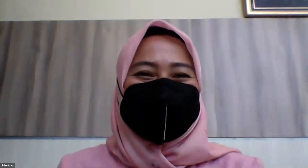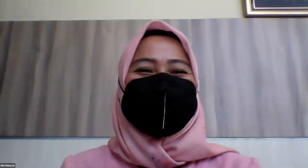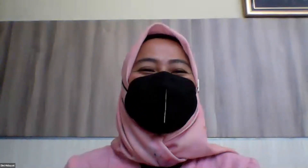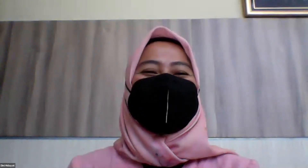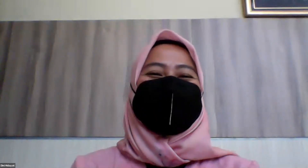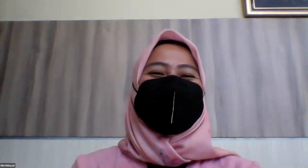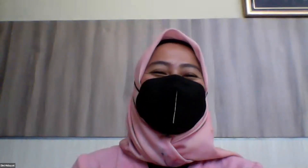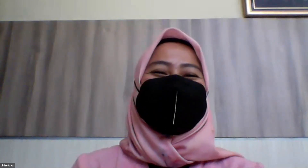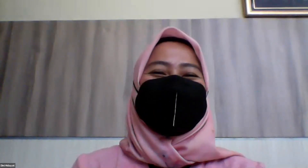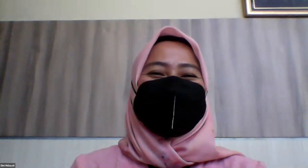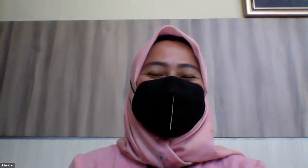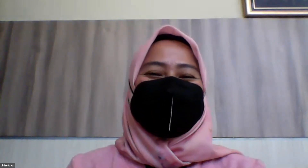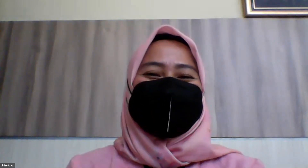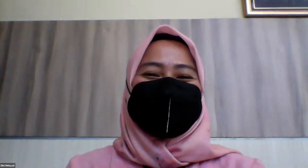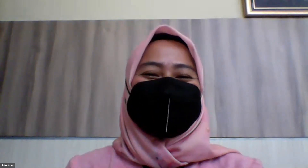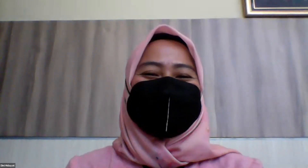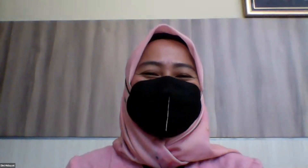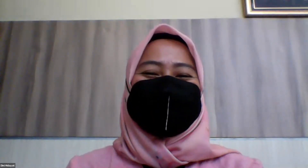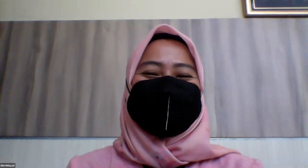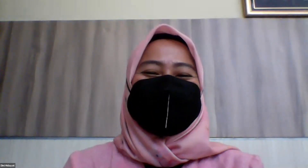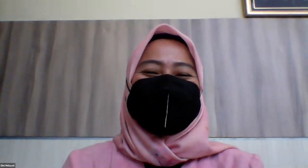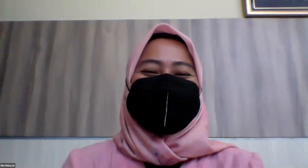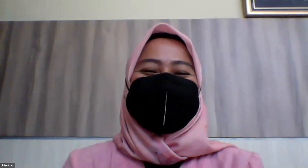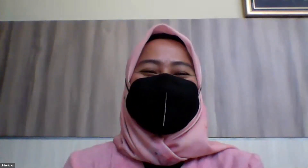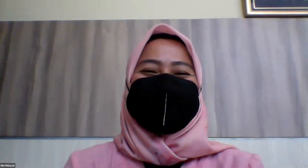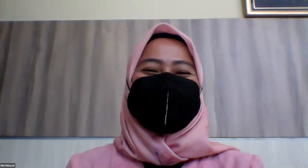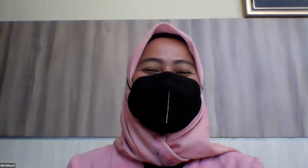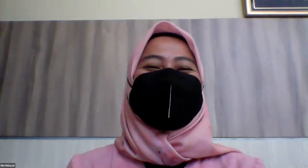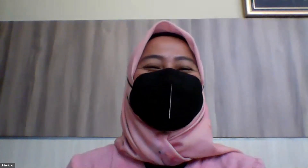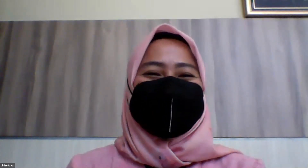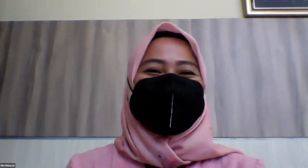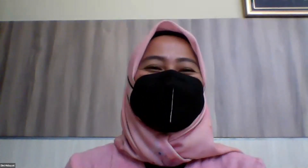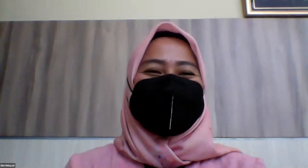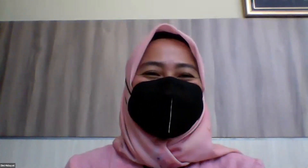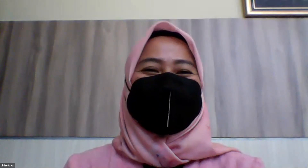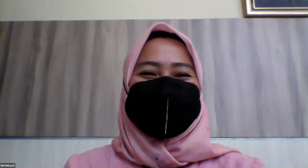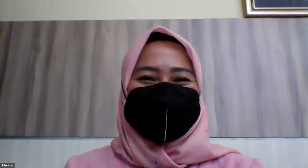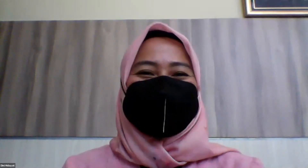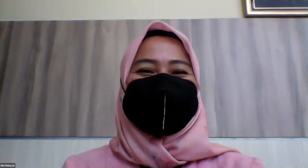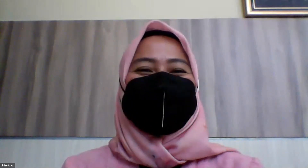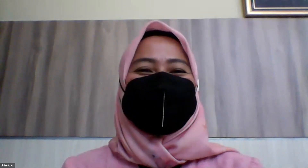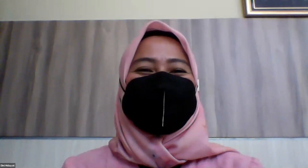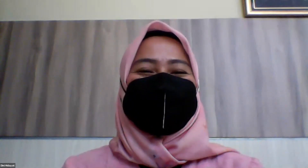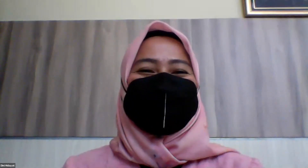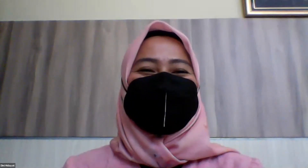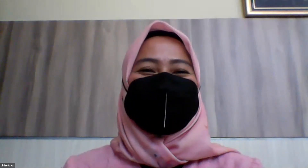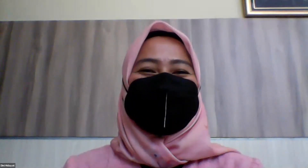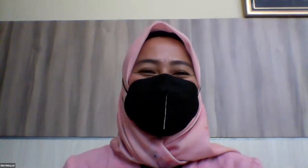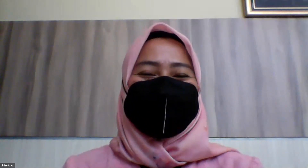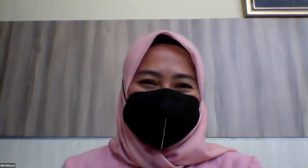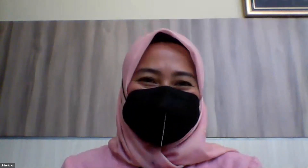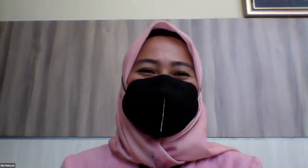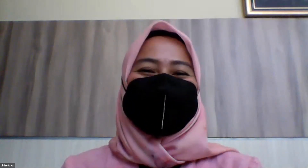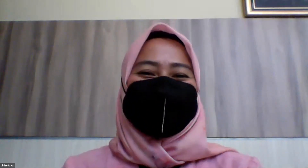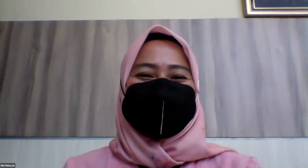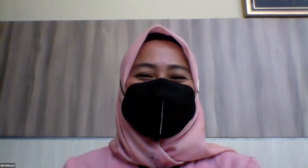prakteknya dan mengajarnya ya dokter ya. Jadi kita hari ini bisa dapat ilmu baru, semoga ini bermanfaat untuk kita semua di